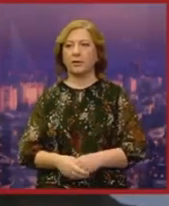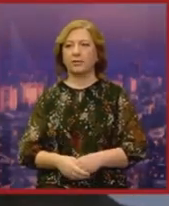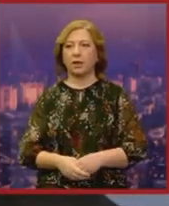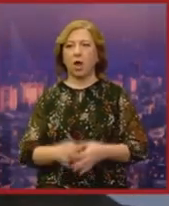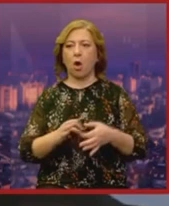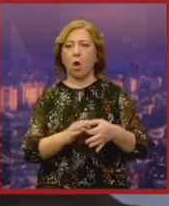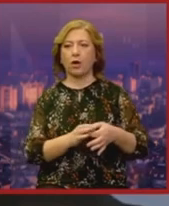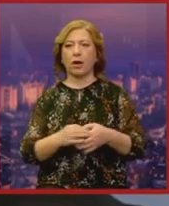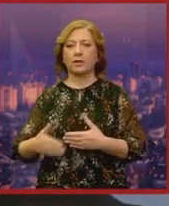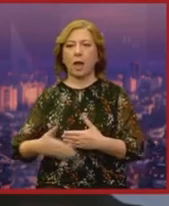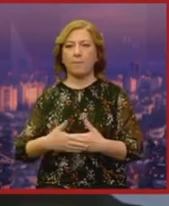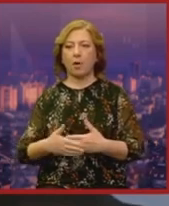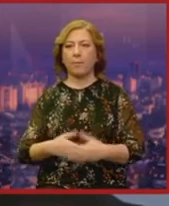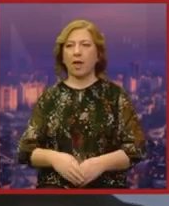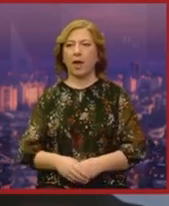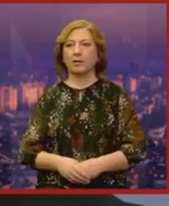apropiată,